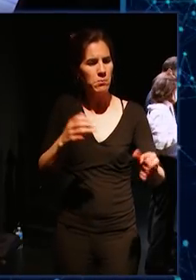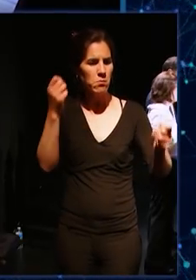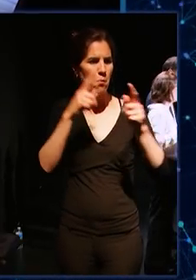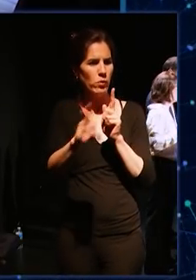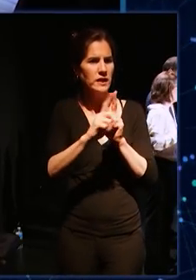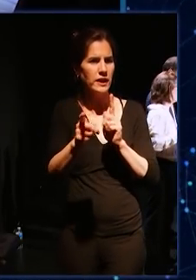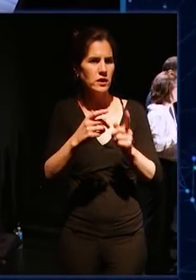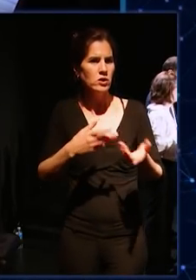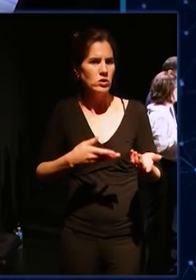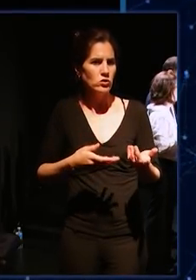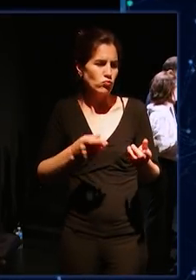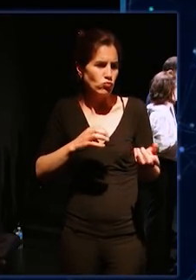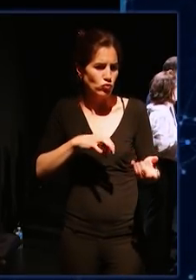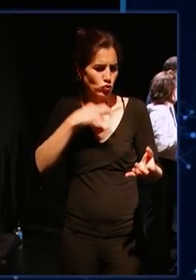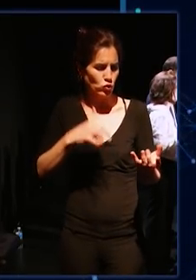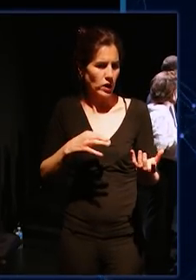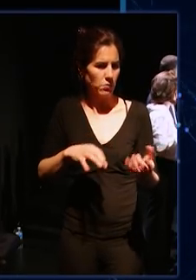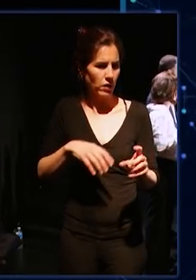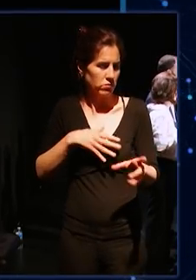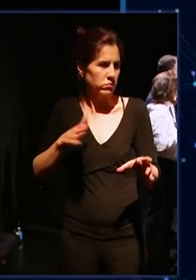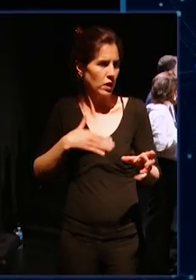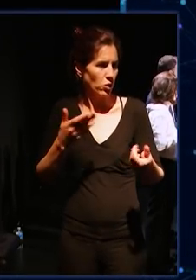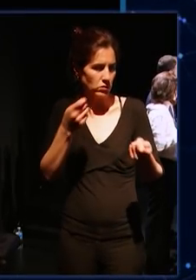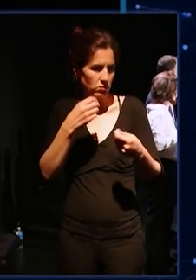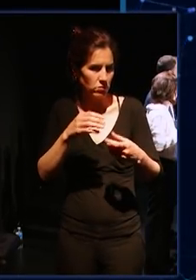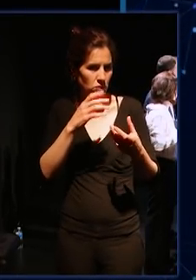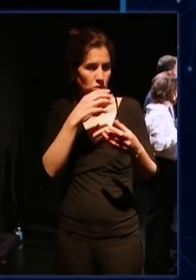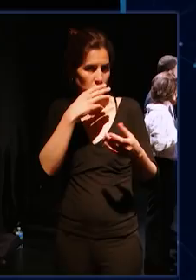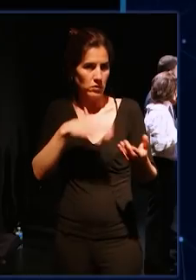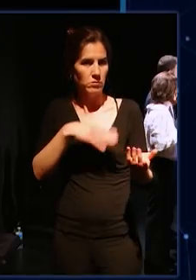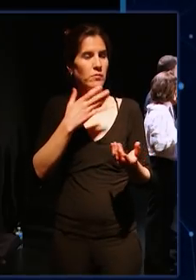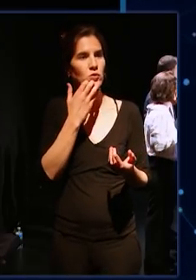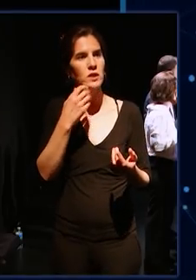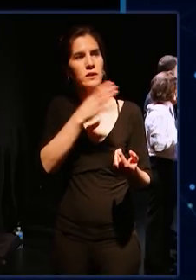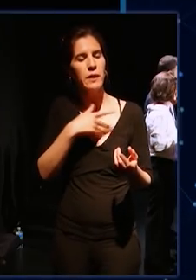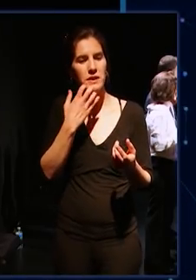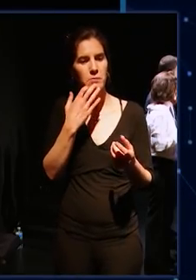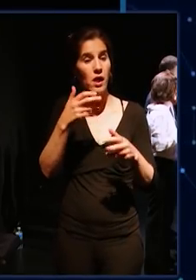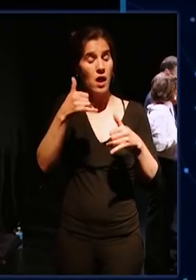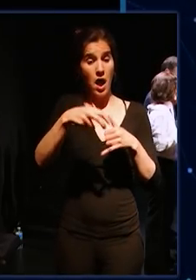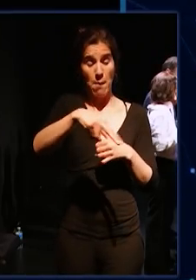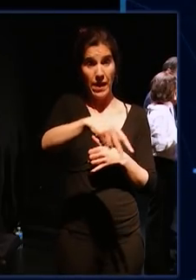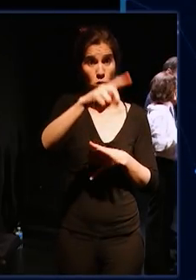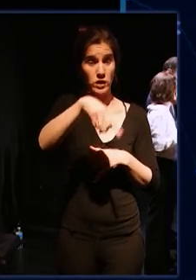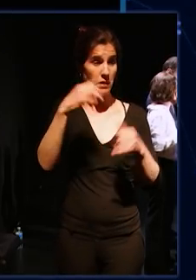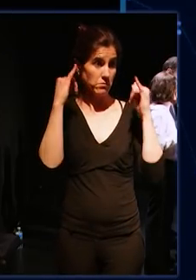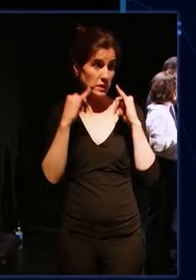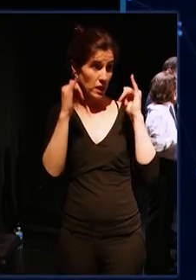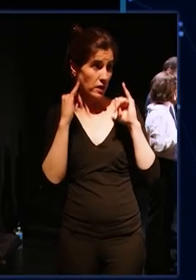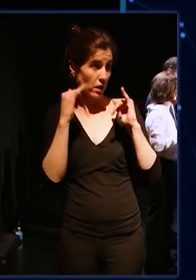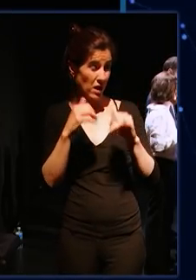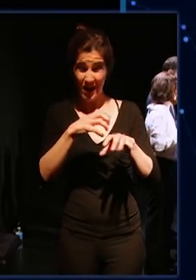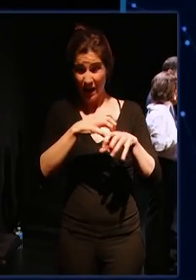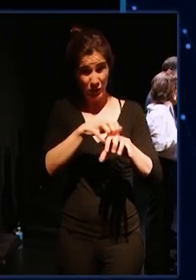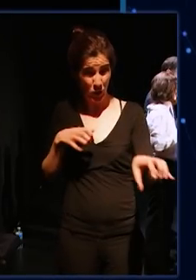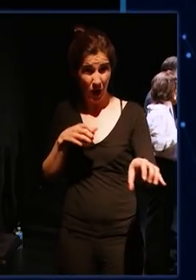fomentant la mobilitat activa, aquella que es produeix a peu i en bicicleta. El 60% dels desplaçaments de Cardedeu es produeixen a peu.